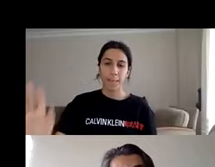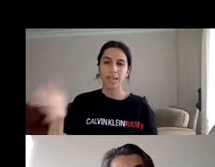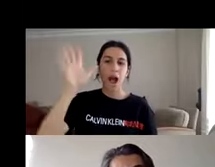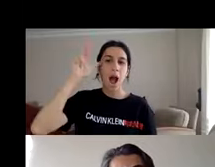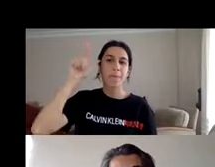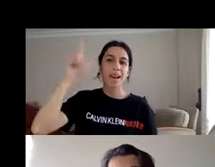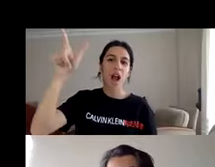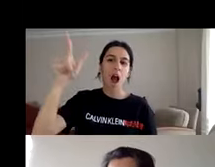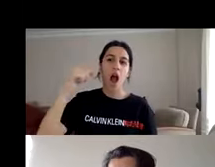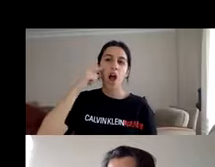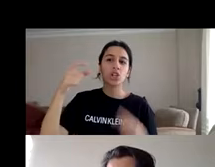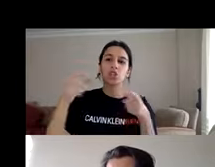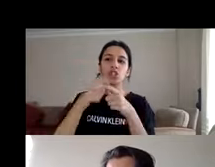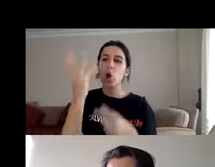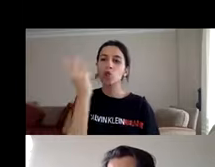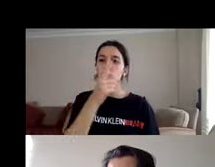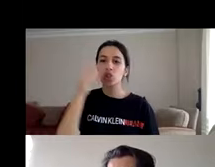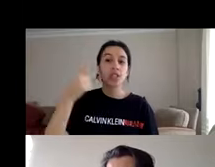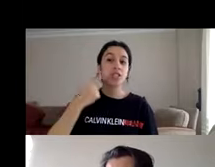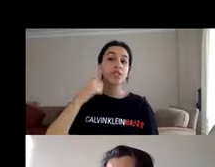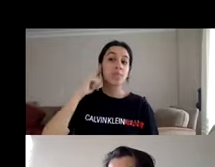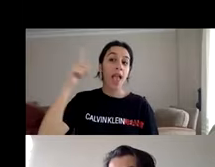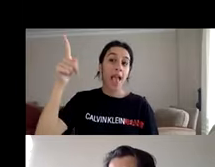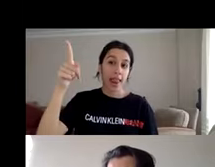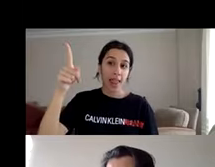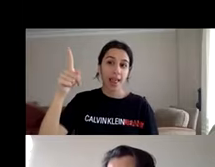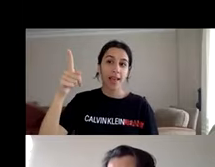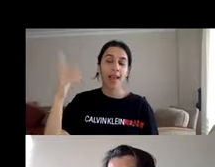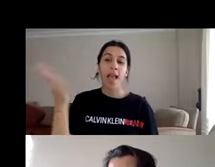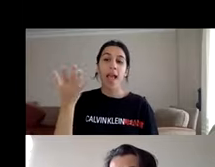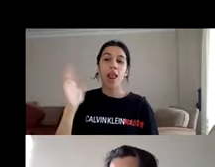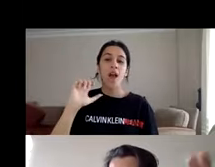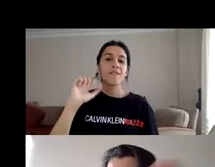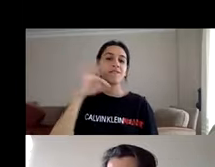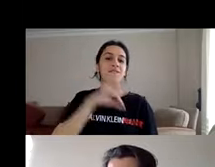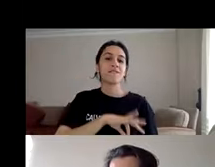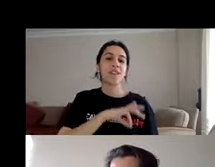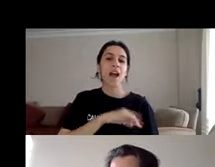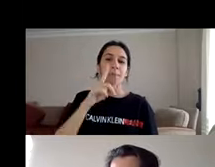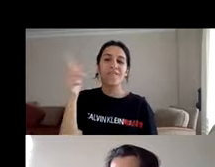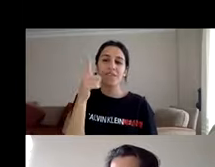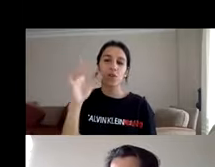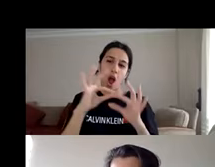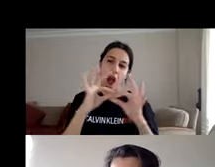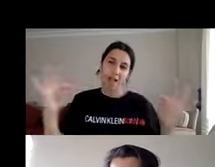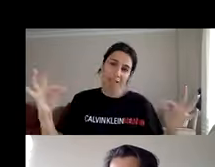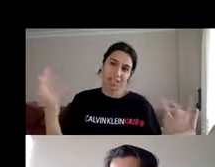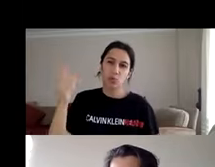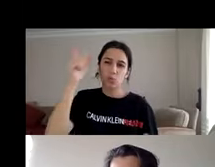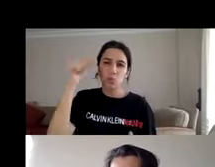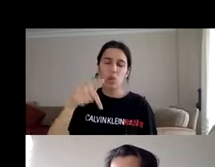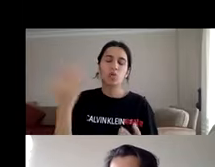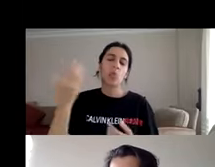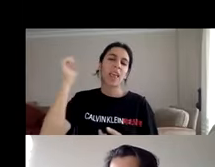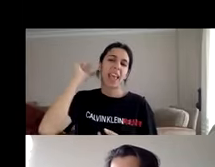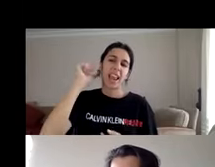baktığımızda işitme engelliler için en faydalı, en çok önerdiğimiz şeylerden biri videolara altyazı koymak. Türkiye'de maalesef çok gerideyiz burada. Yani